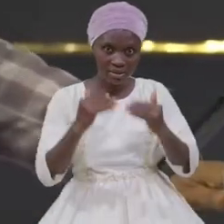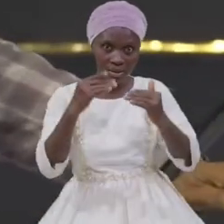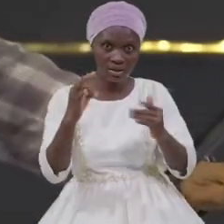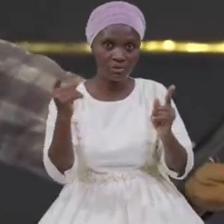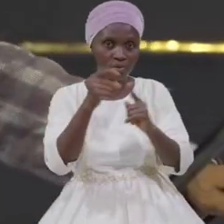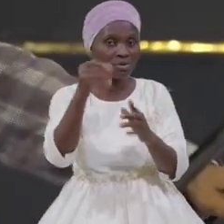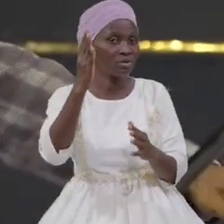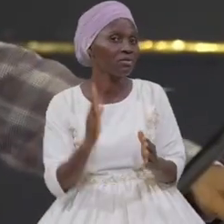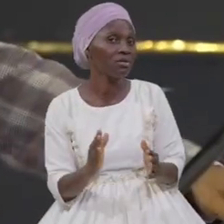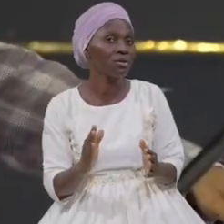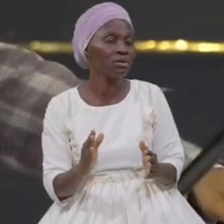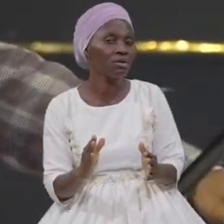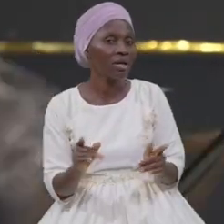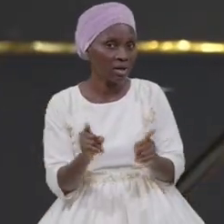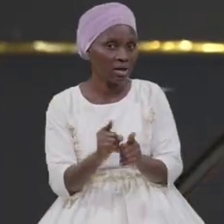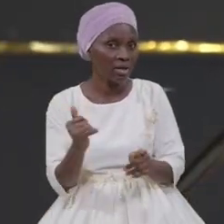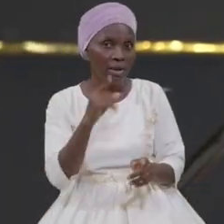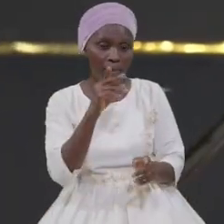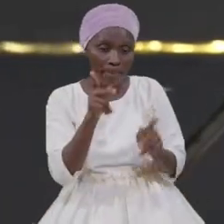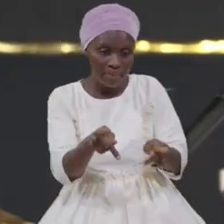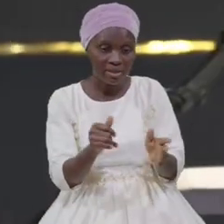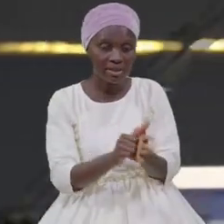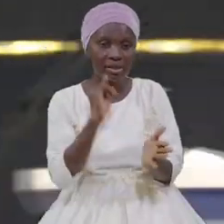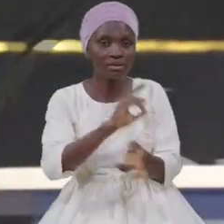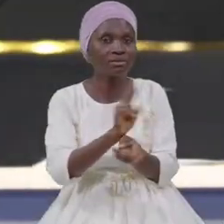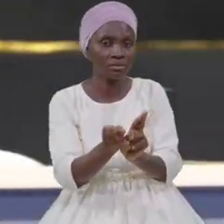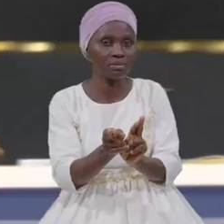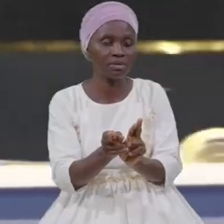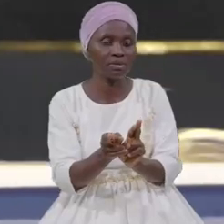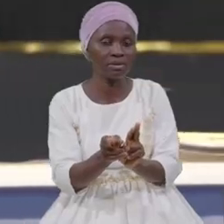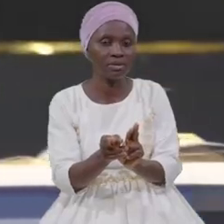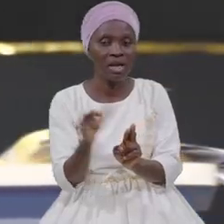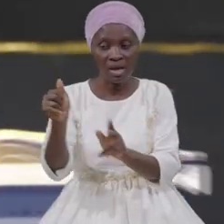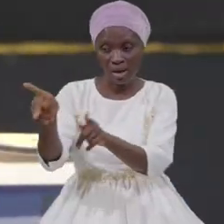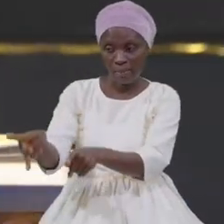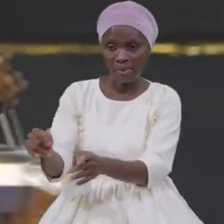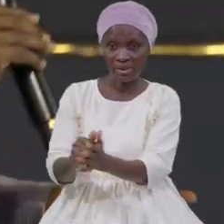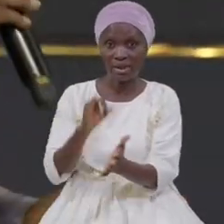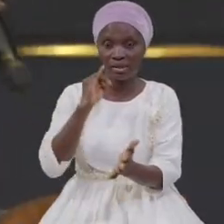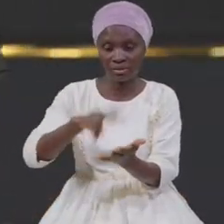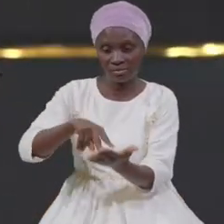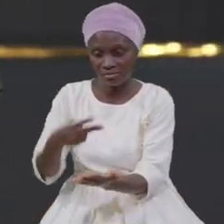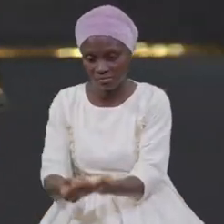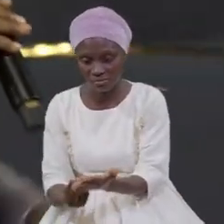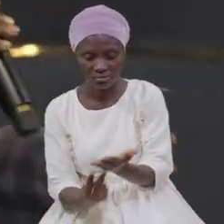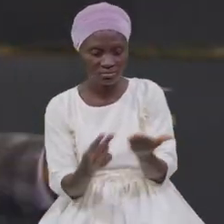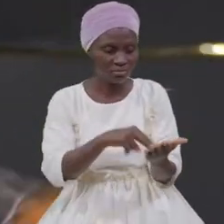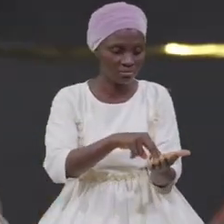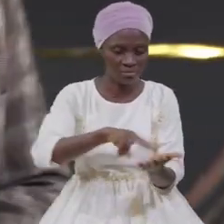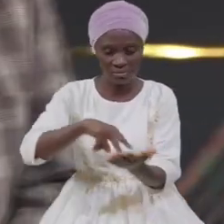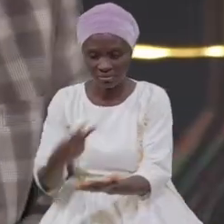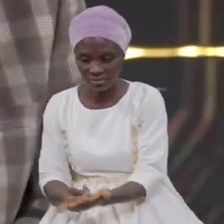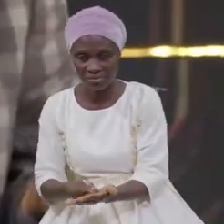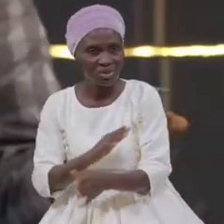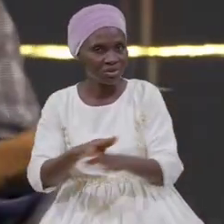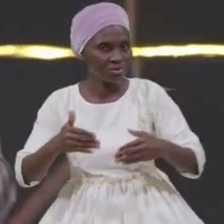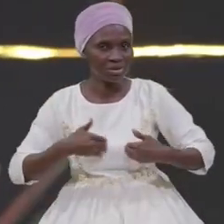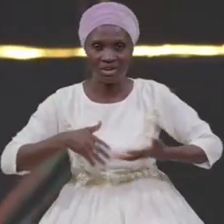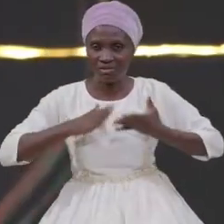Dieu comme quelqu'un qui est né de nouveau. Celui qui tombe et se lève, qui tombe et se lève, n'a pas la paix et